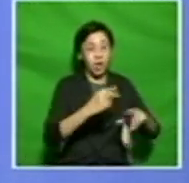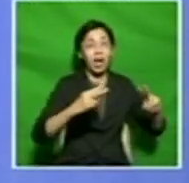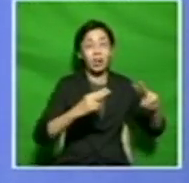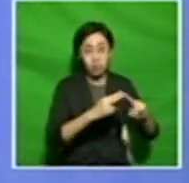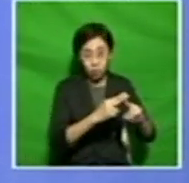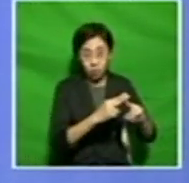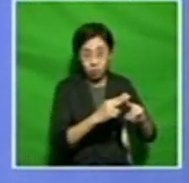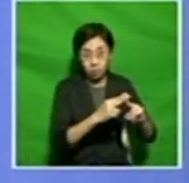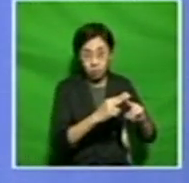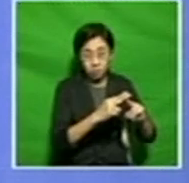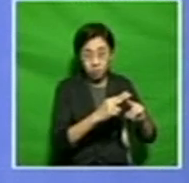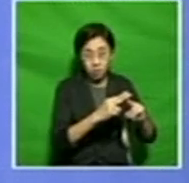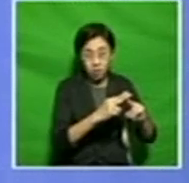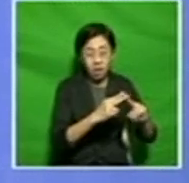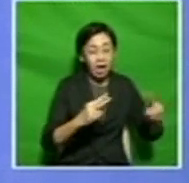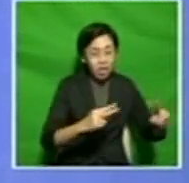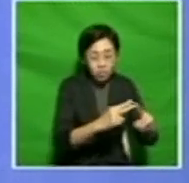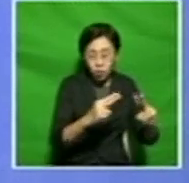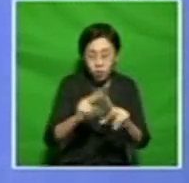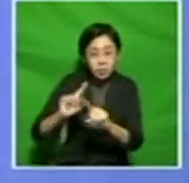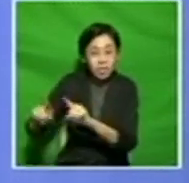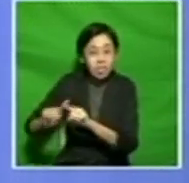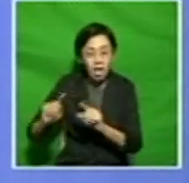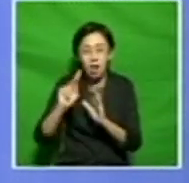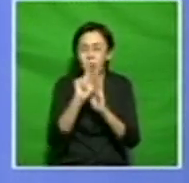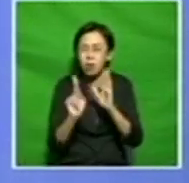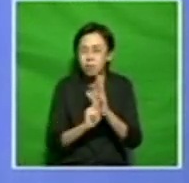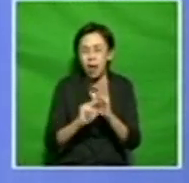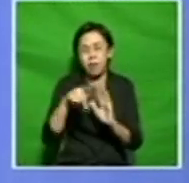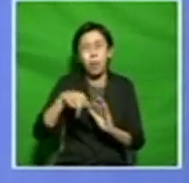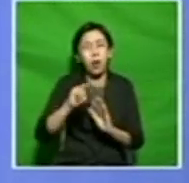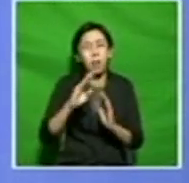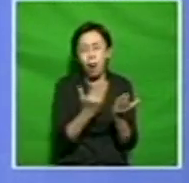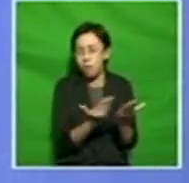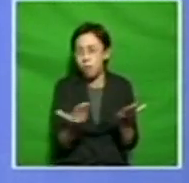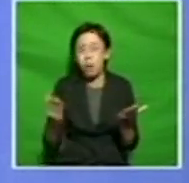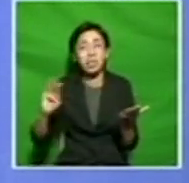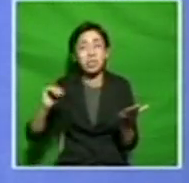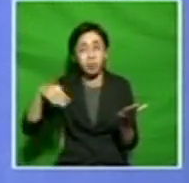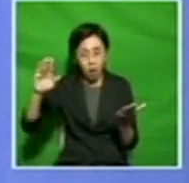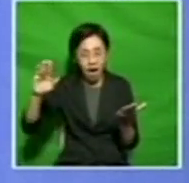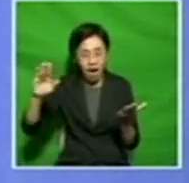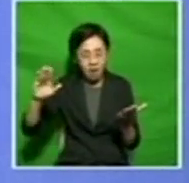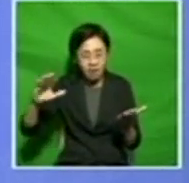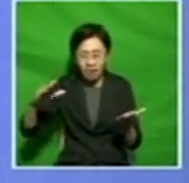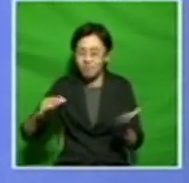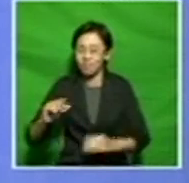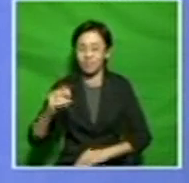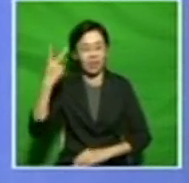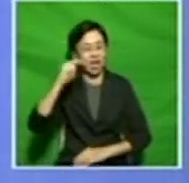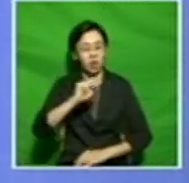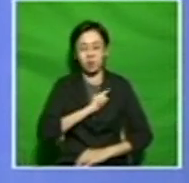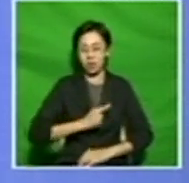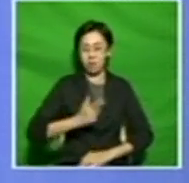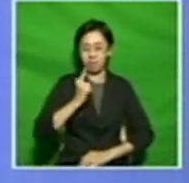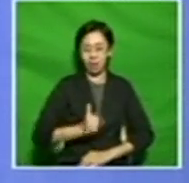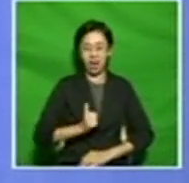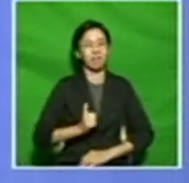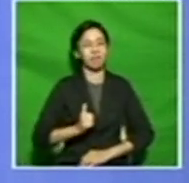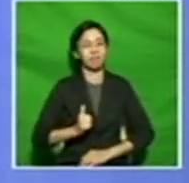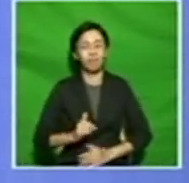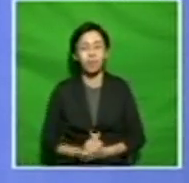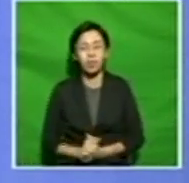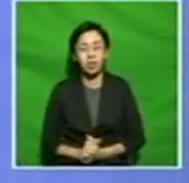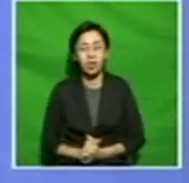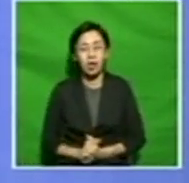การกระทรวงตามพระราชบัญญัติ40ฉบับในเบื้องต้นมาเป็นของนายกรัฐมนตรีการโอนใน